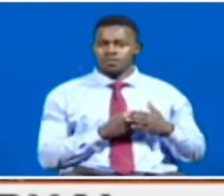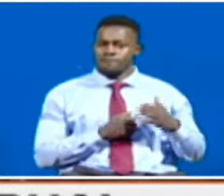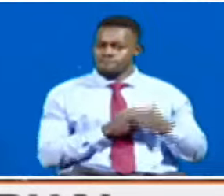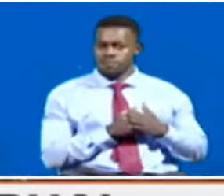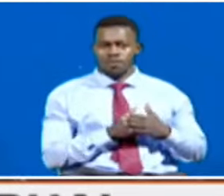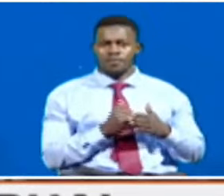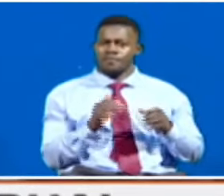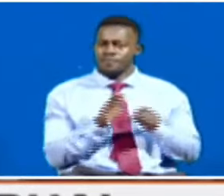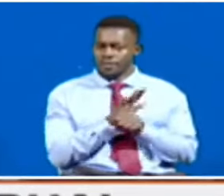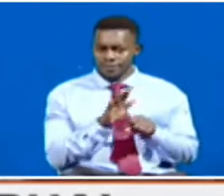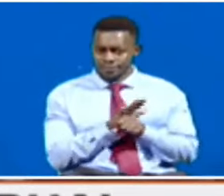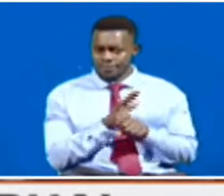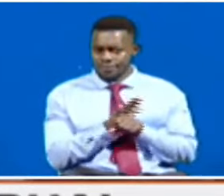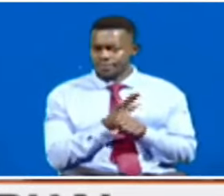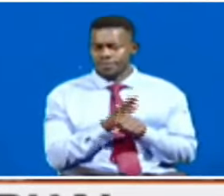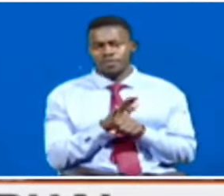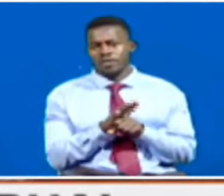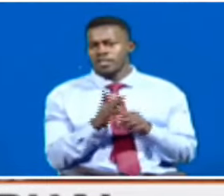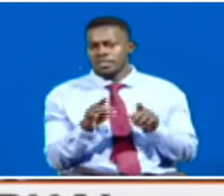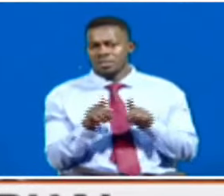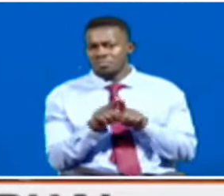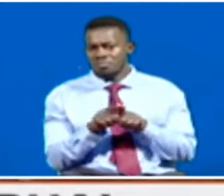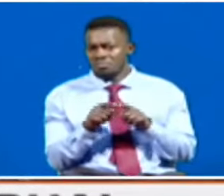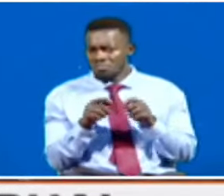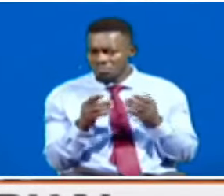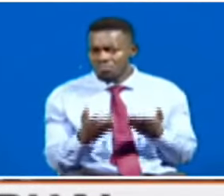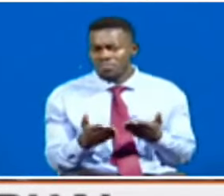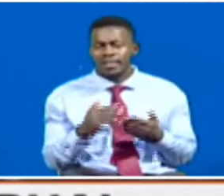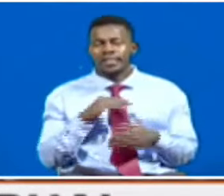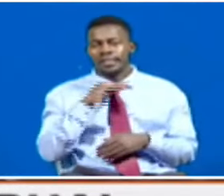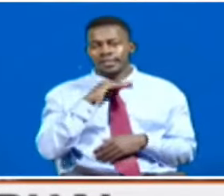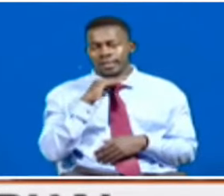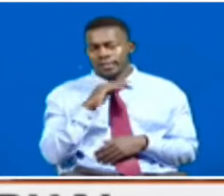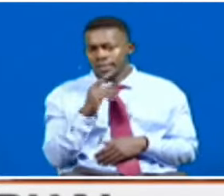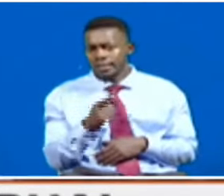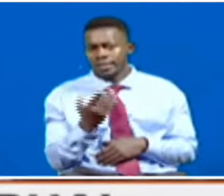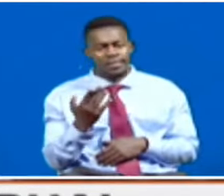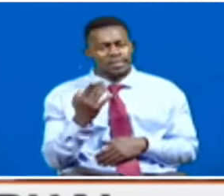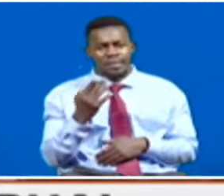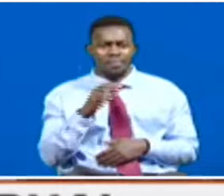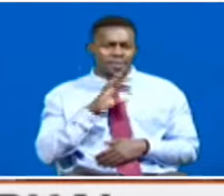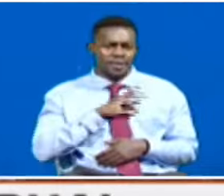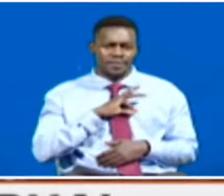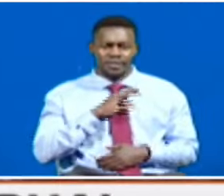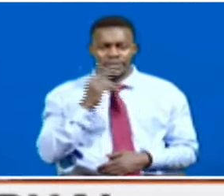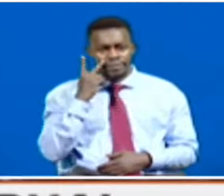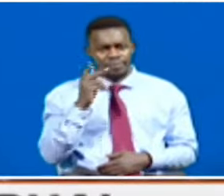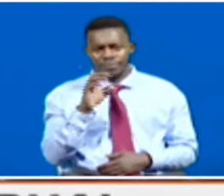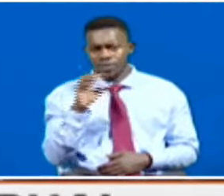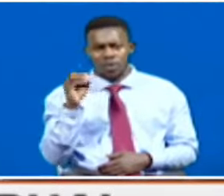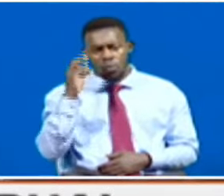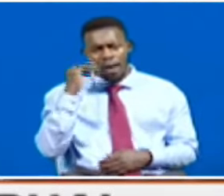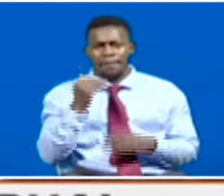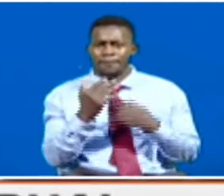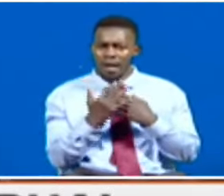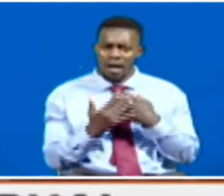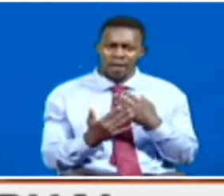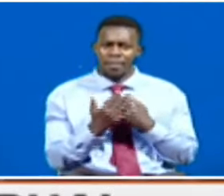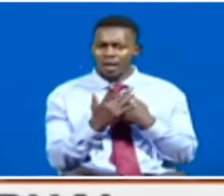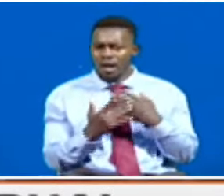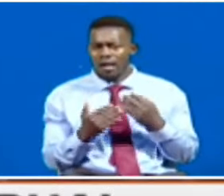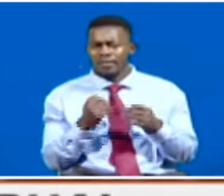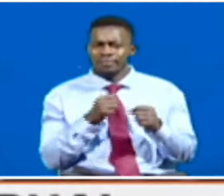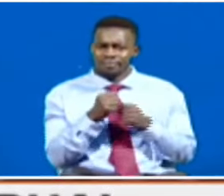terekee nji yetu ile tulipigania, tuone usuri yake, sababu saa yote ni tabu, saa yote ni